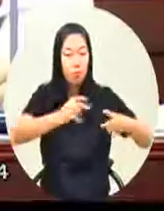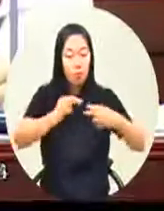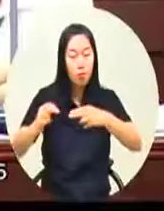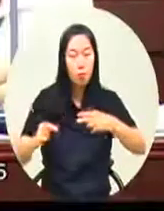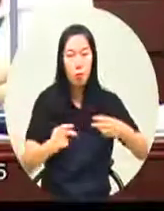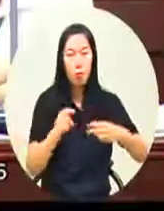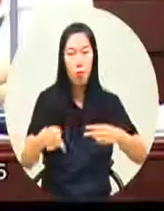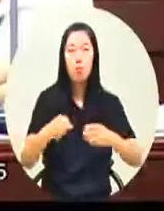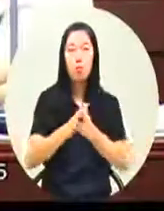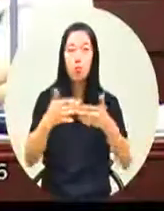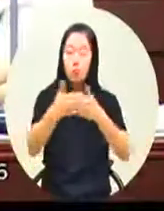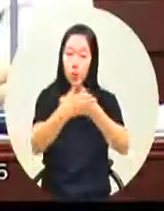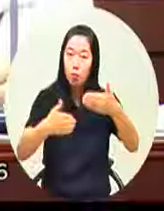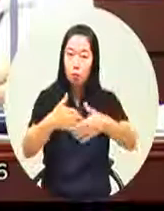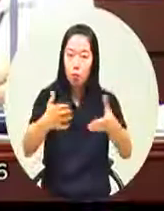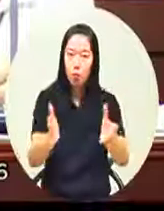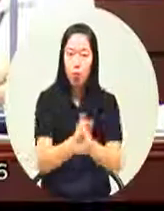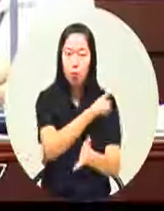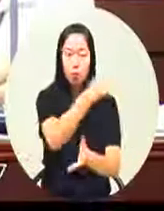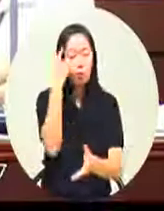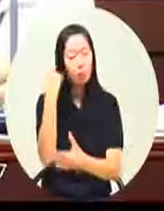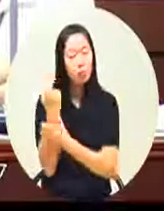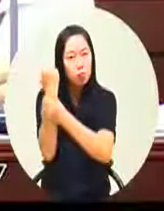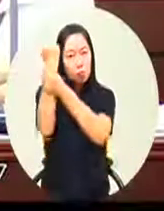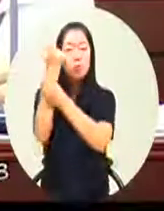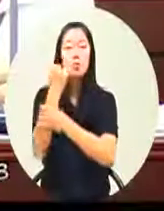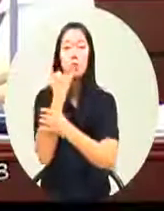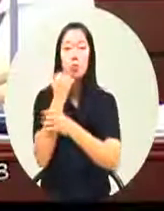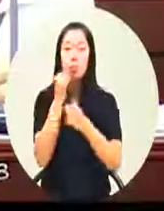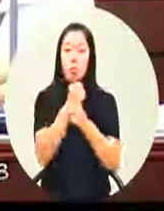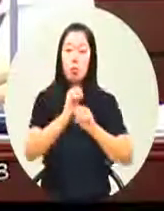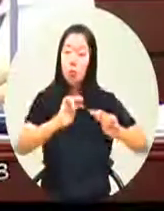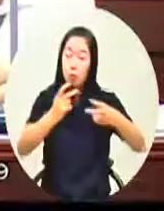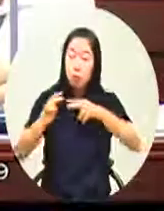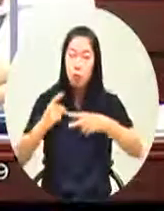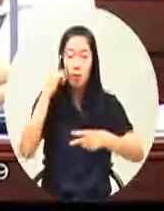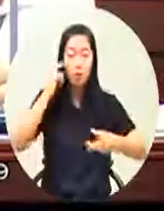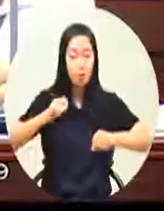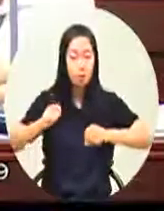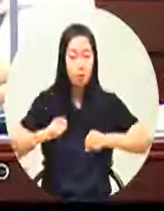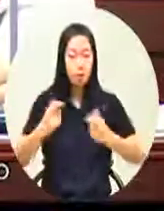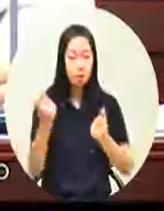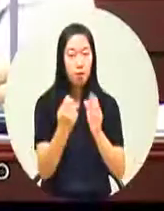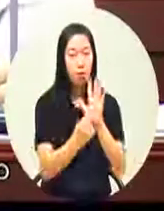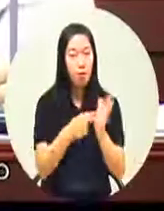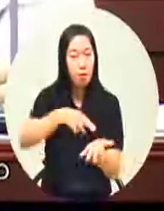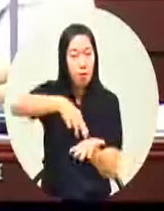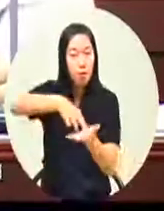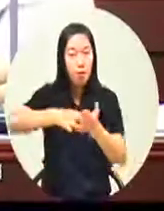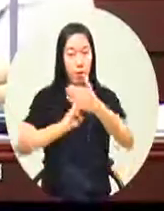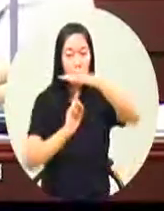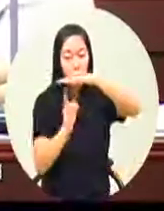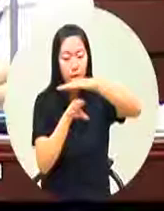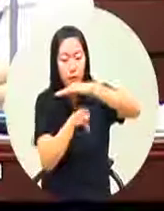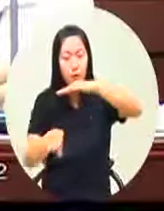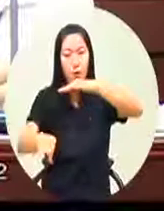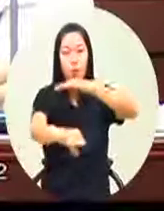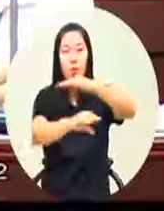交通部那边也非常的支持我们去做一些改善，比如说我们之前有顶金的这个